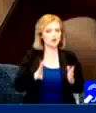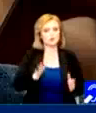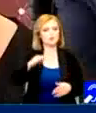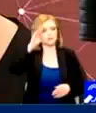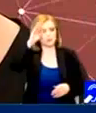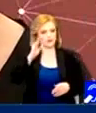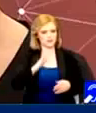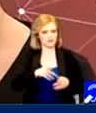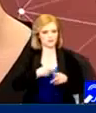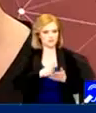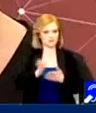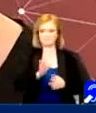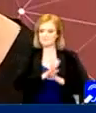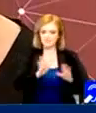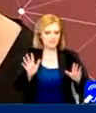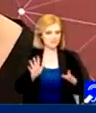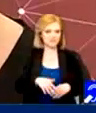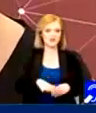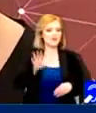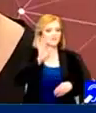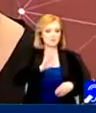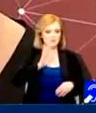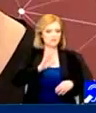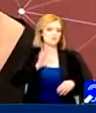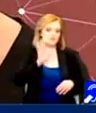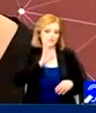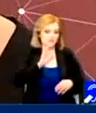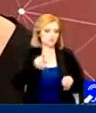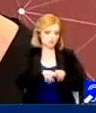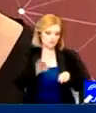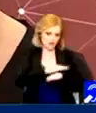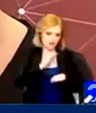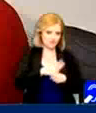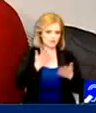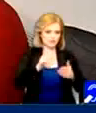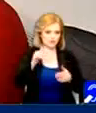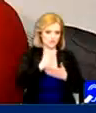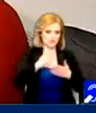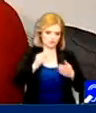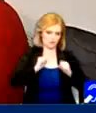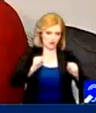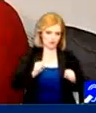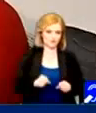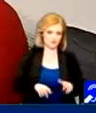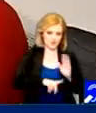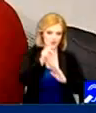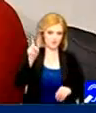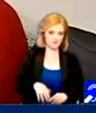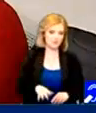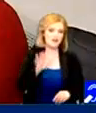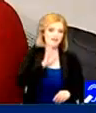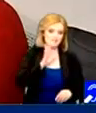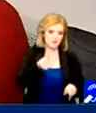dar... Absolut nu e așa. Fetele fac treabă foarte bună în IT, dacă au curajul să pornească. Și Anastasia Șersun a reușit